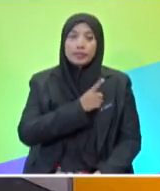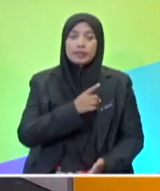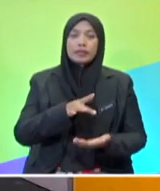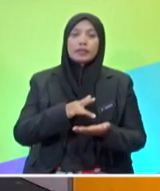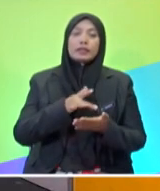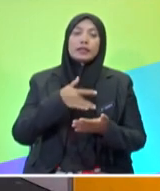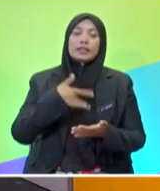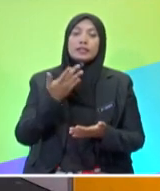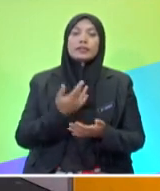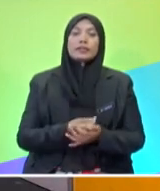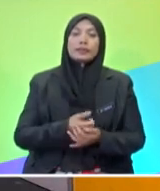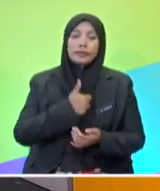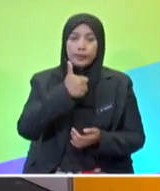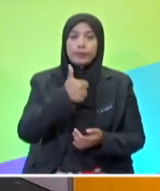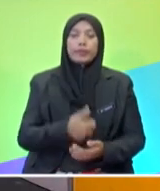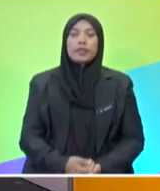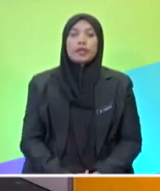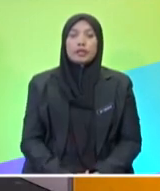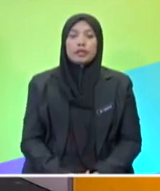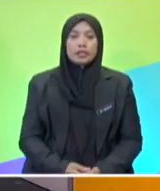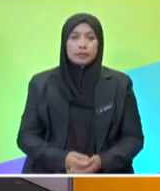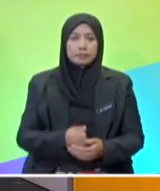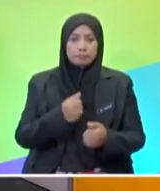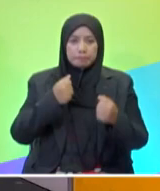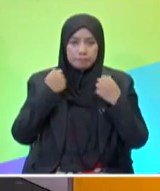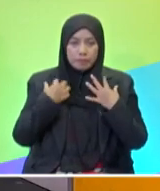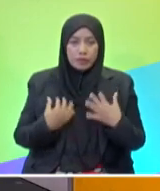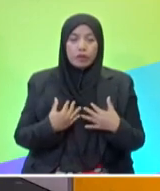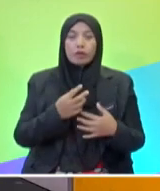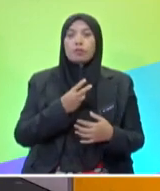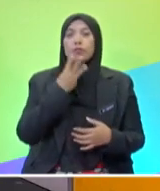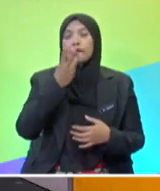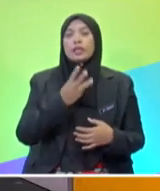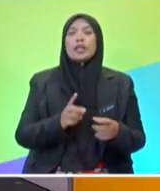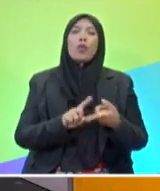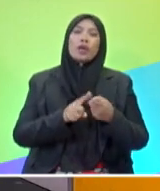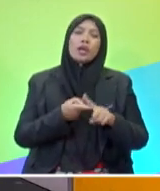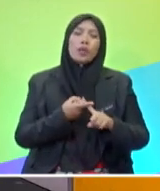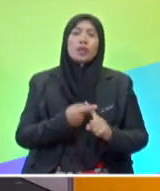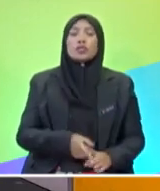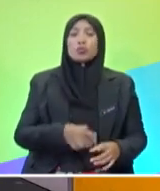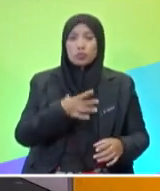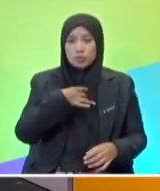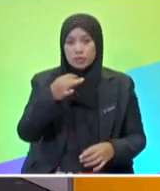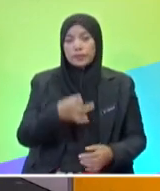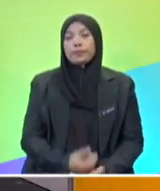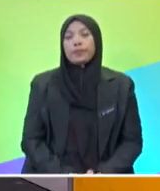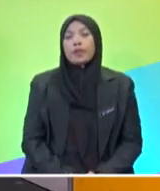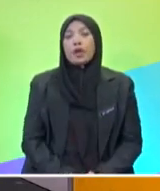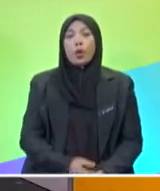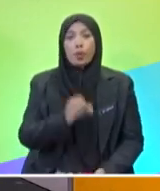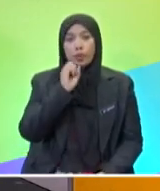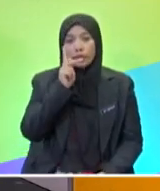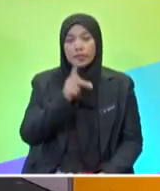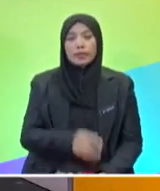tersisih orang cakap. Kita yakin nak pergi sekolah. Aku dah wangi, kawan-kawan suka. Macam tu. Okey, bila